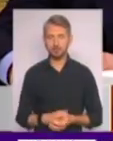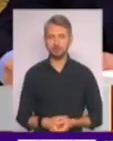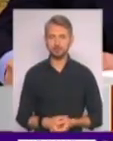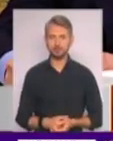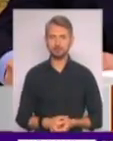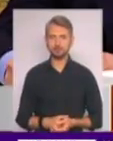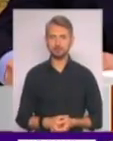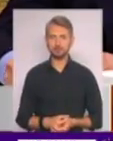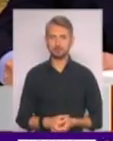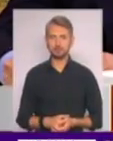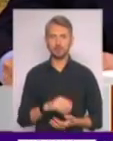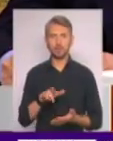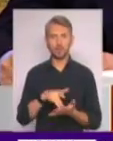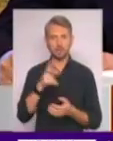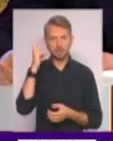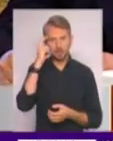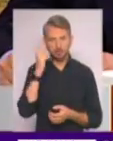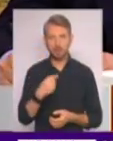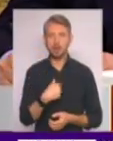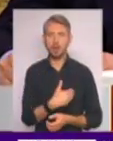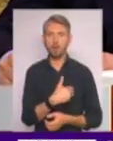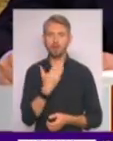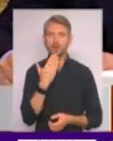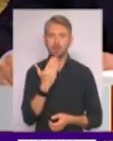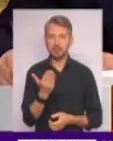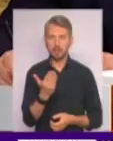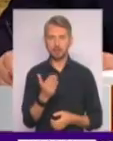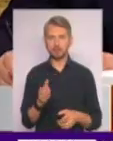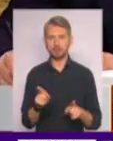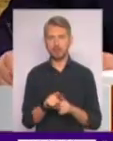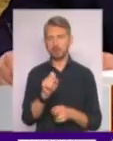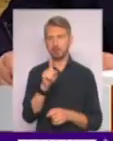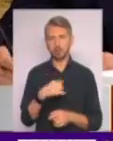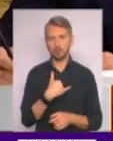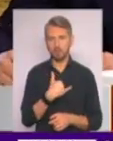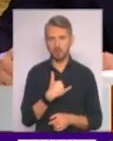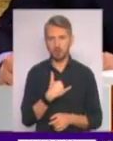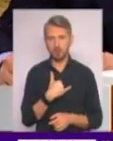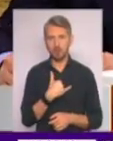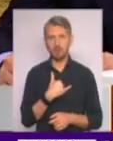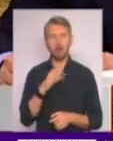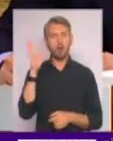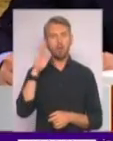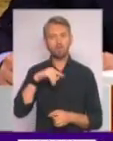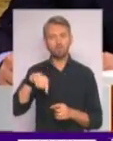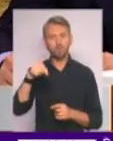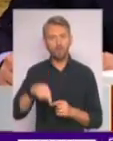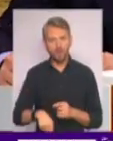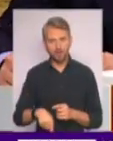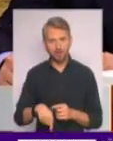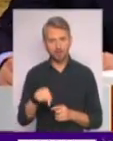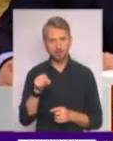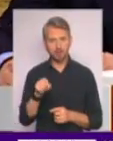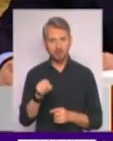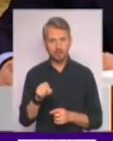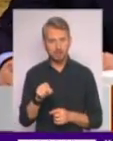чути. Город Київ. Я хочу запитати, таке запитання в мене. Бювети, це воно...